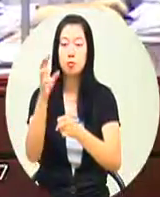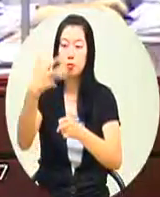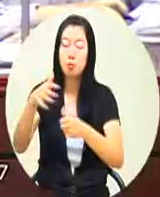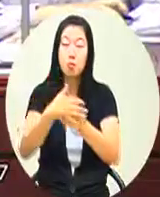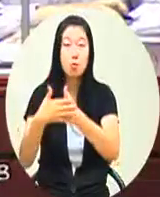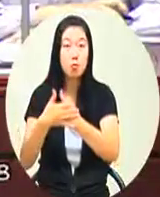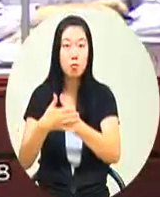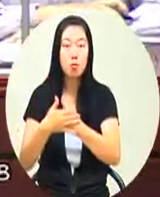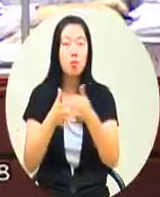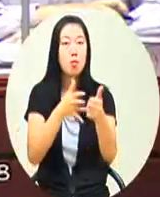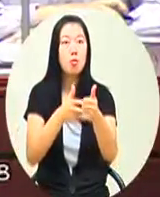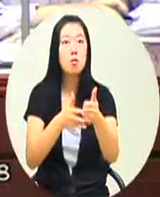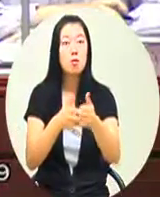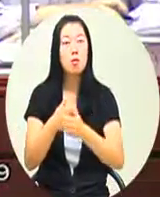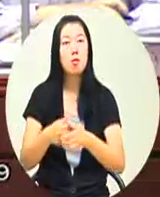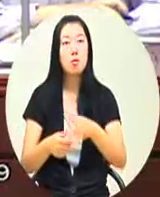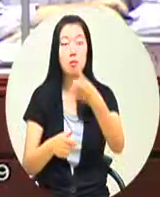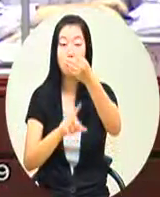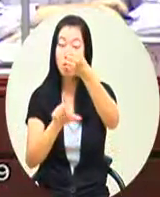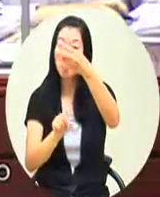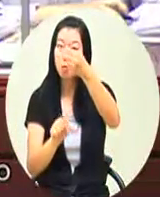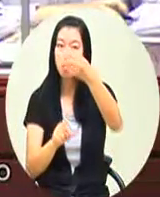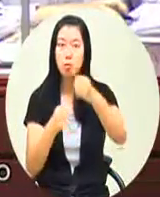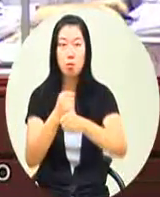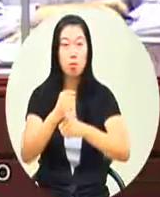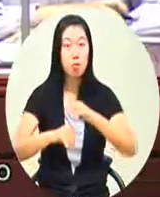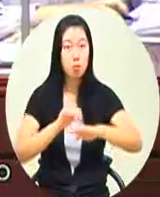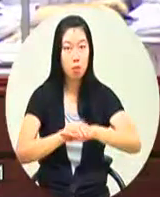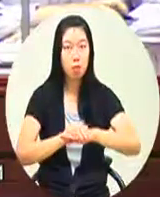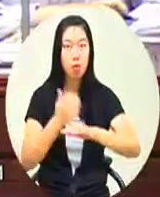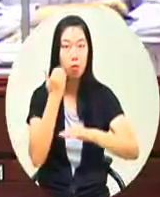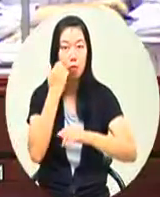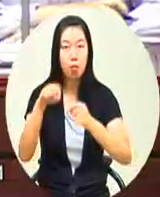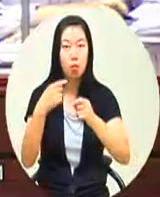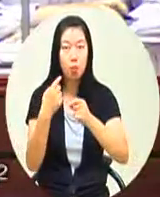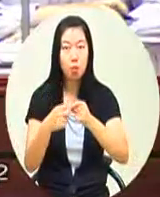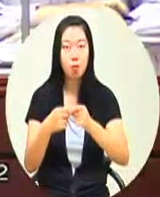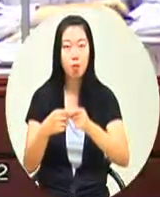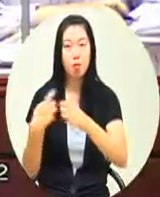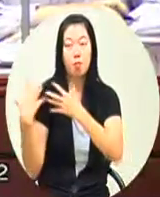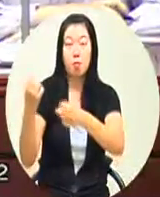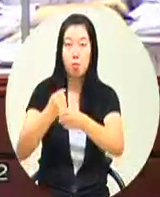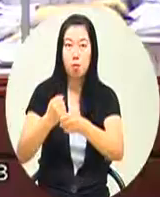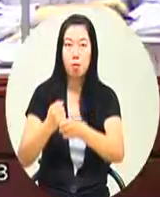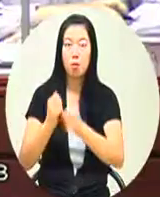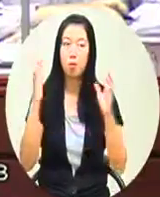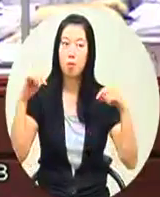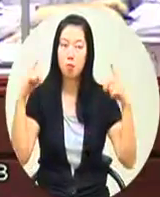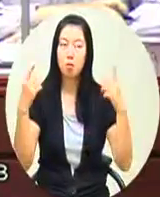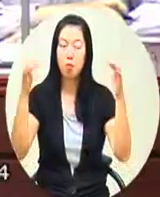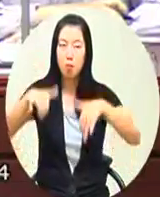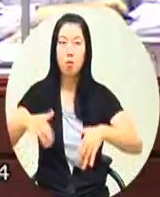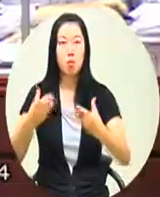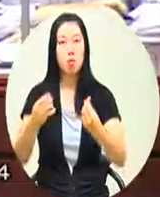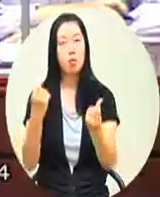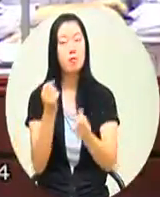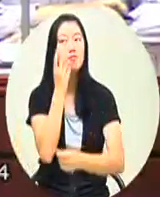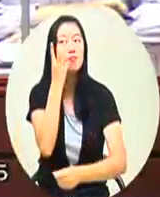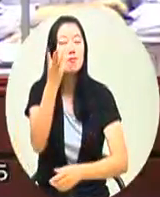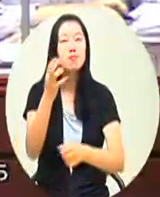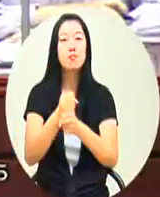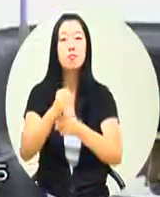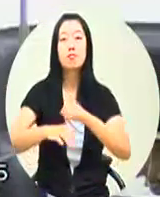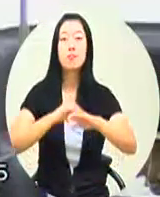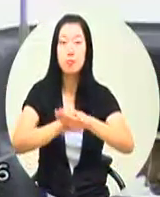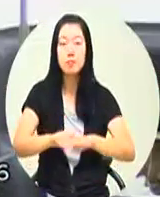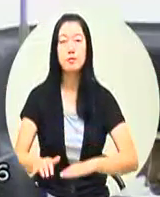做好啊？清淤啊？ 清淤，我们如果年底发包，正常如果没有下雨，应该是2个月就可以做好。 那